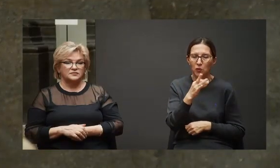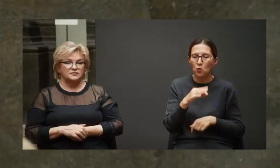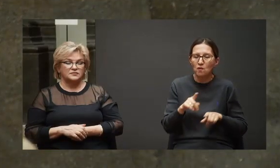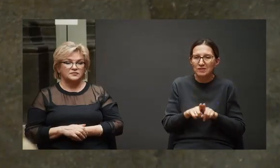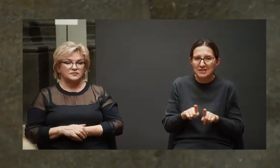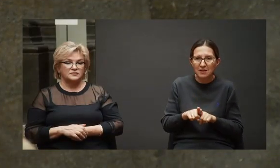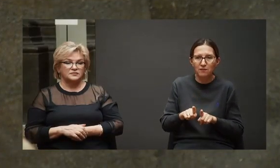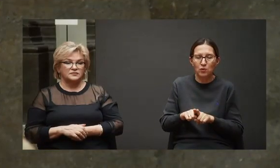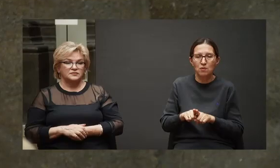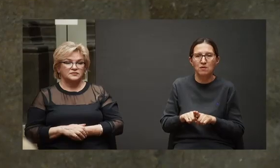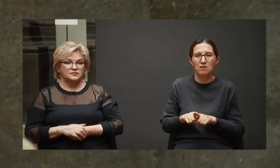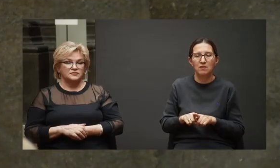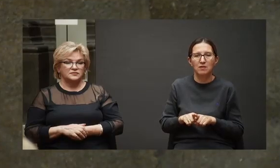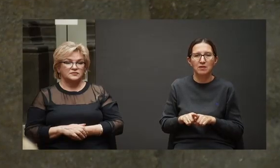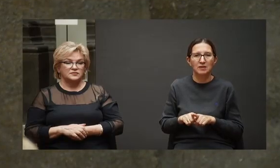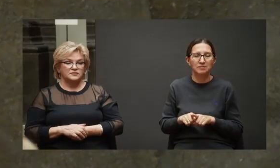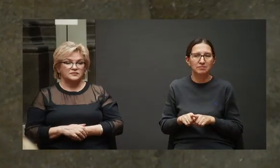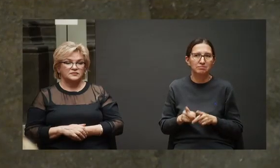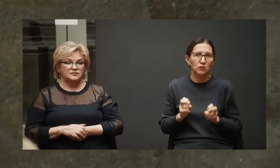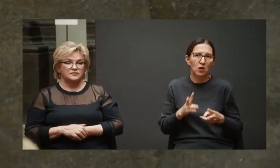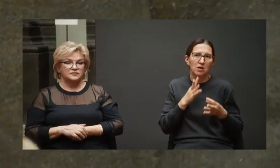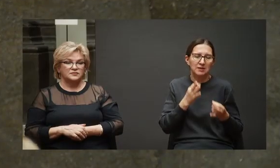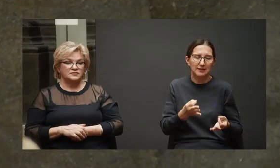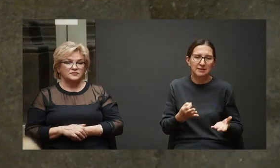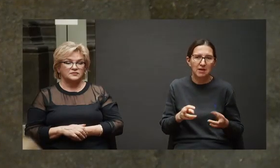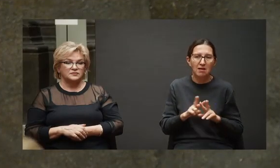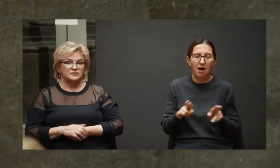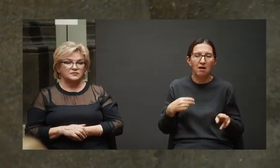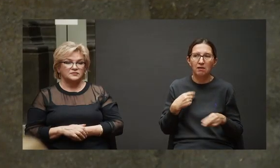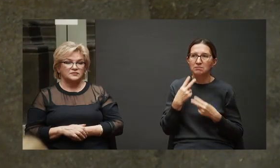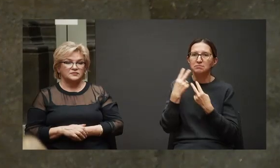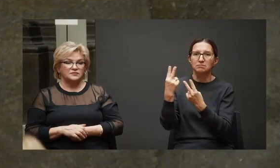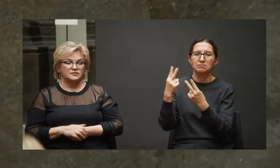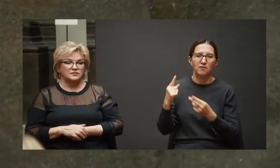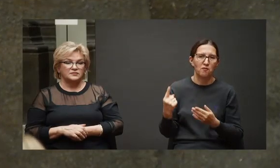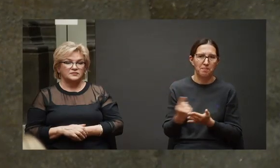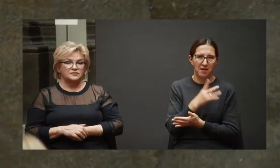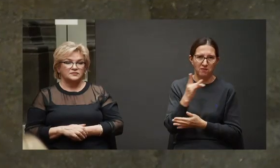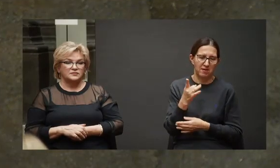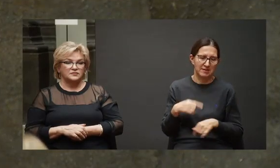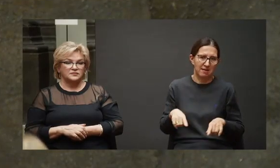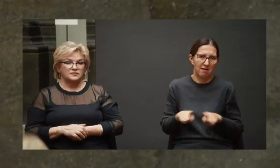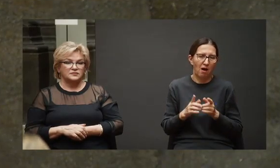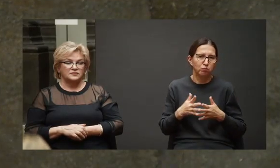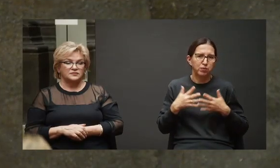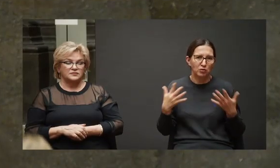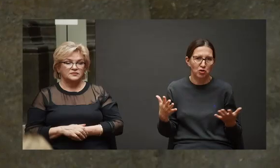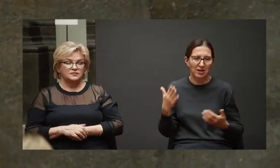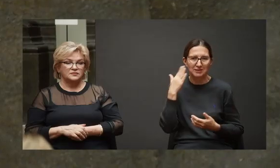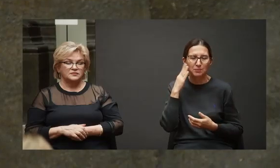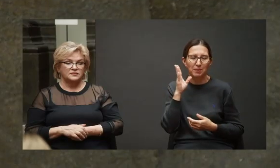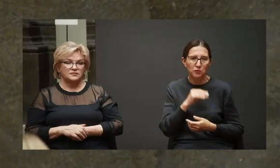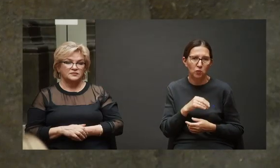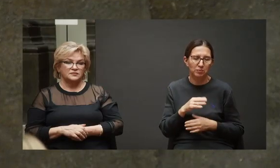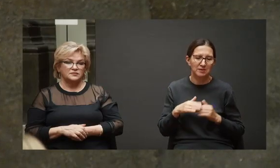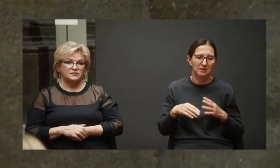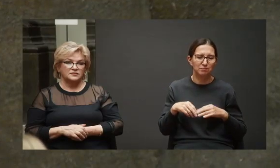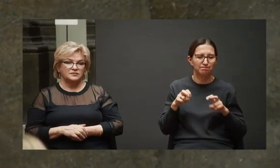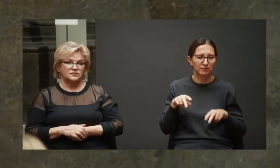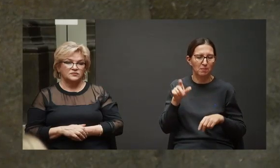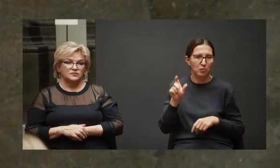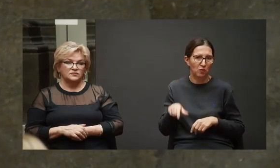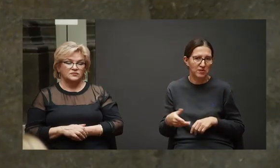такими вот как бы, как сказать, как в первый раз, да, то есть это тоже такая большая способность профессионала,